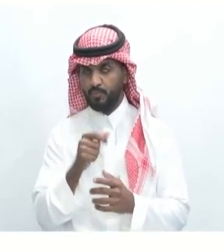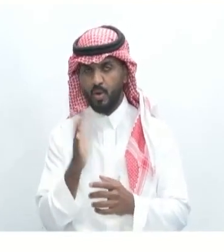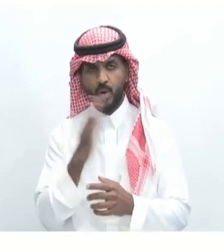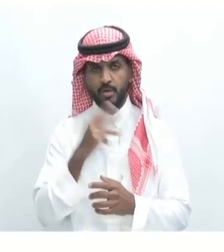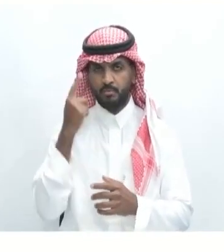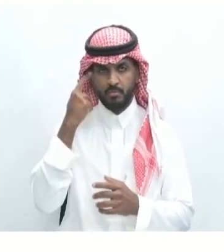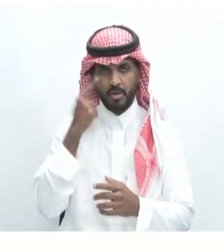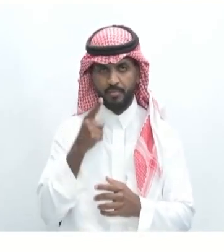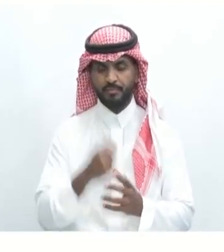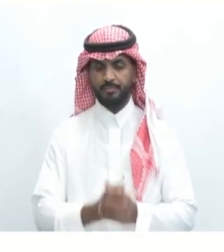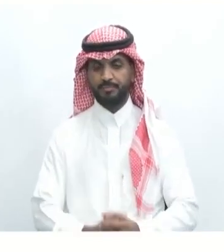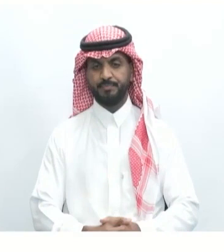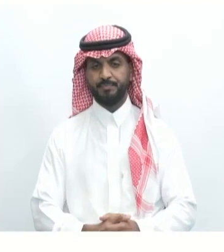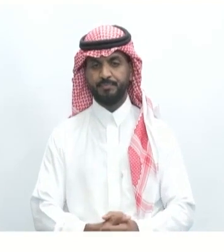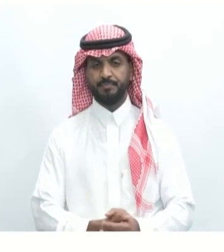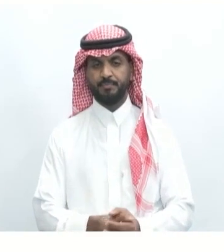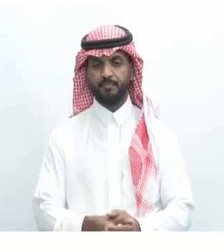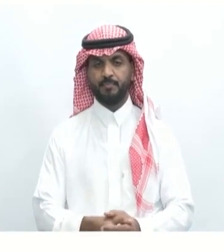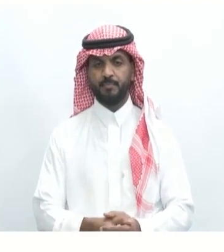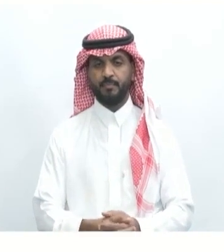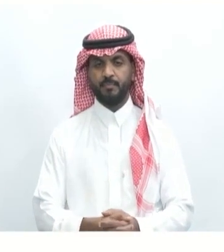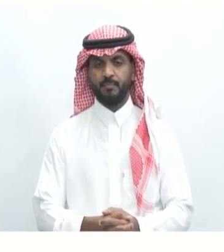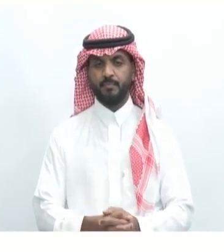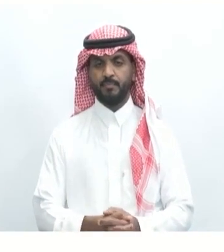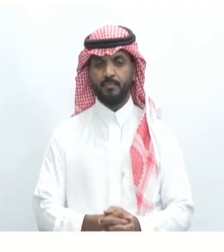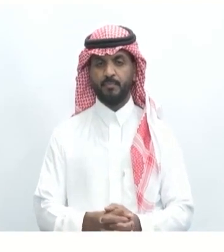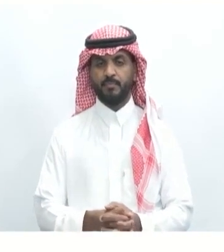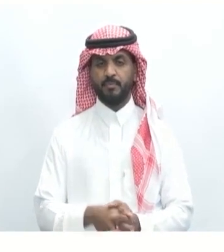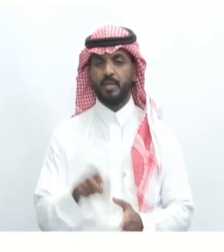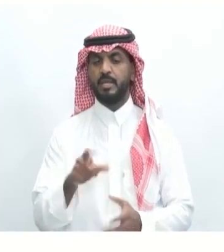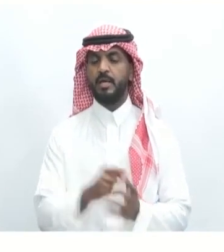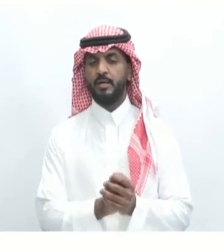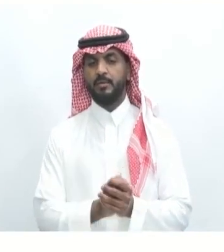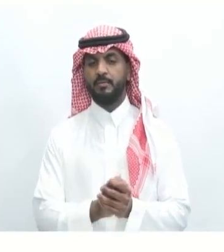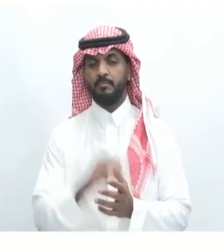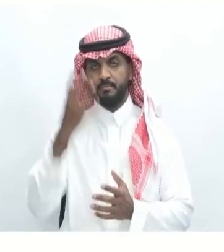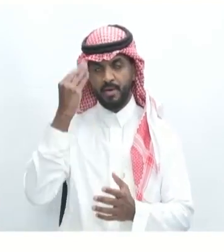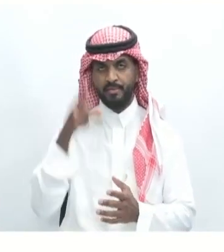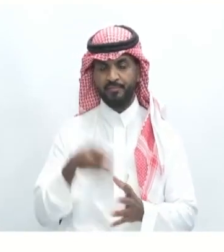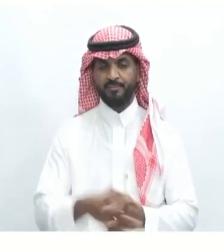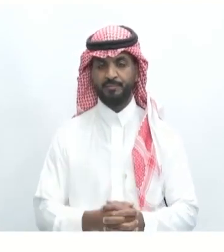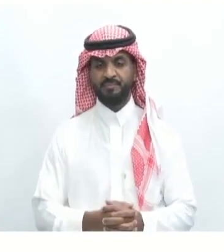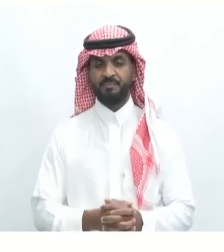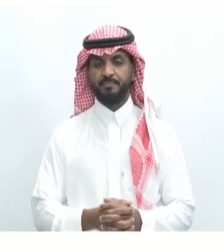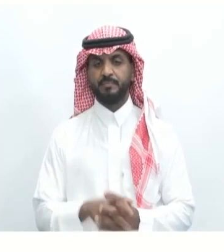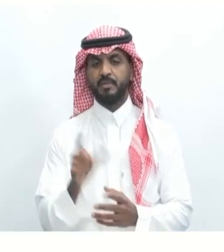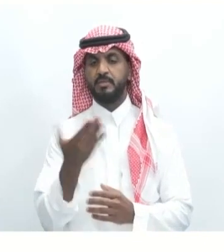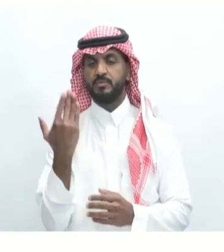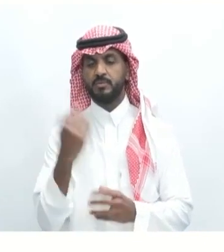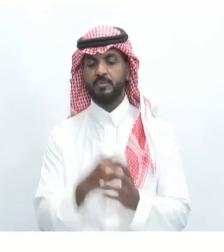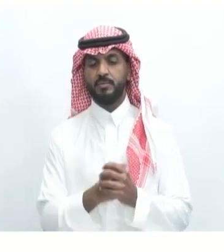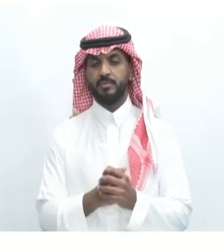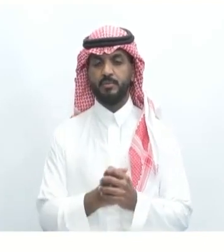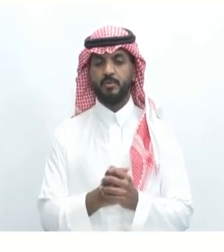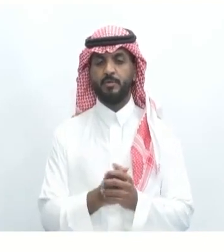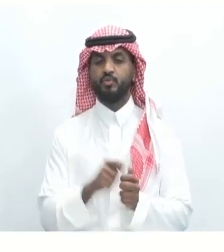معارف ام نكرات ممتاز نقول انها من المعارف الكلمات